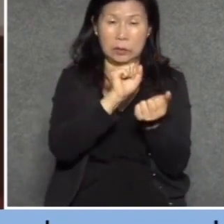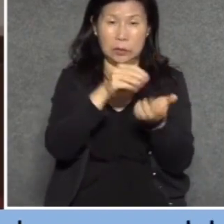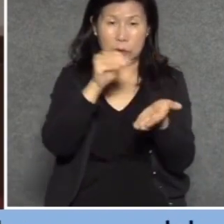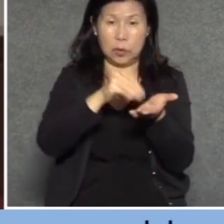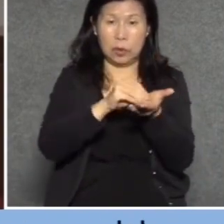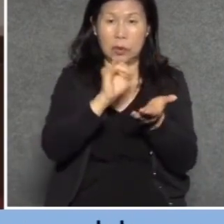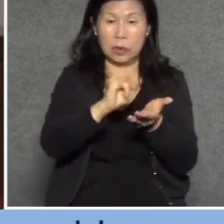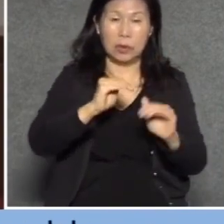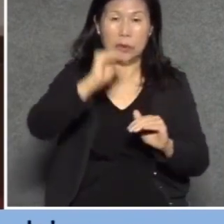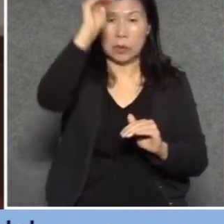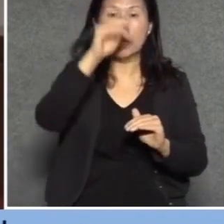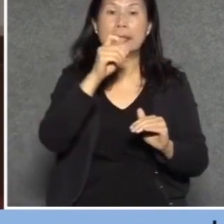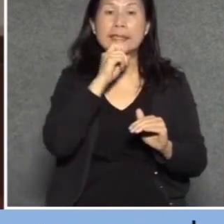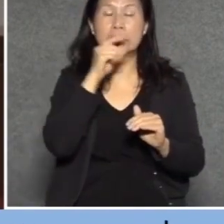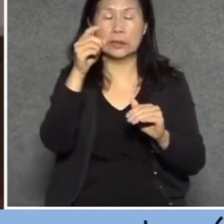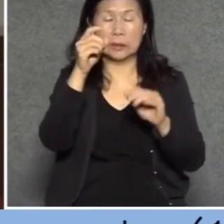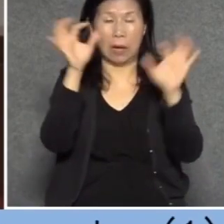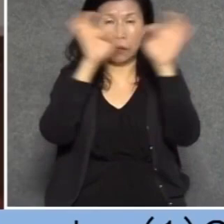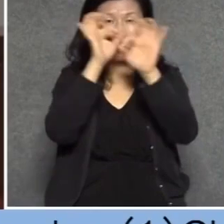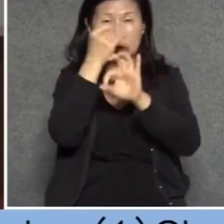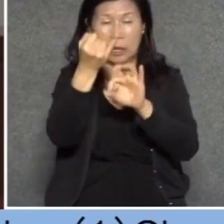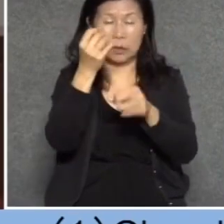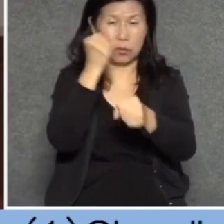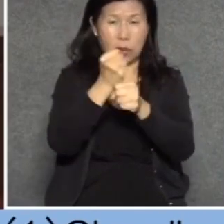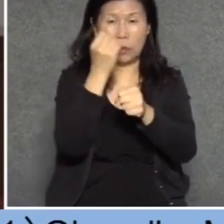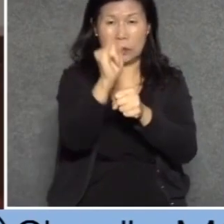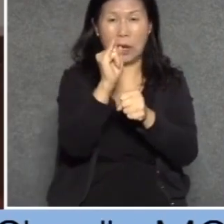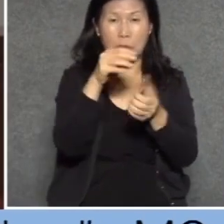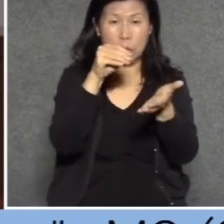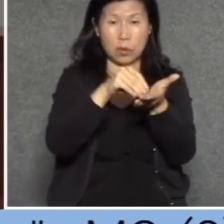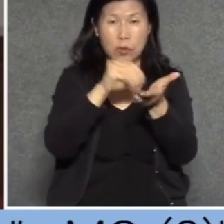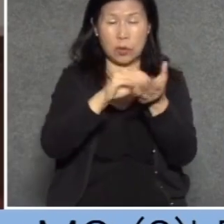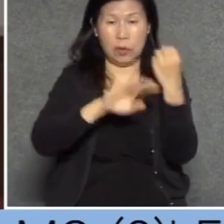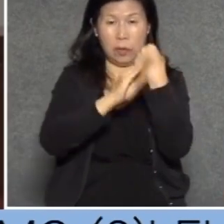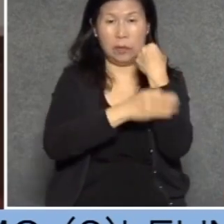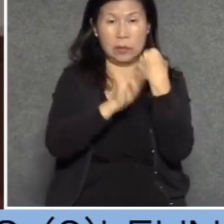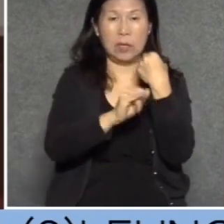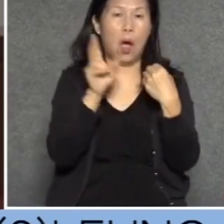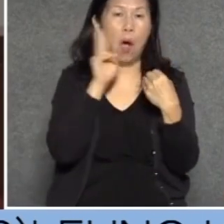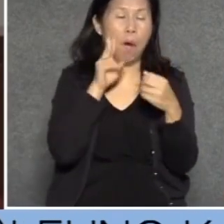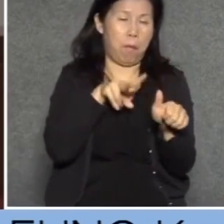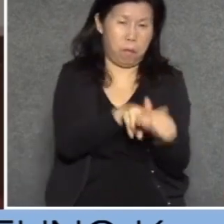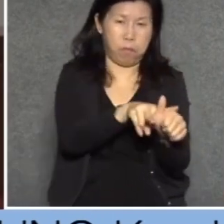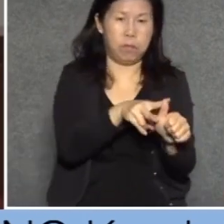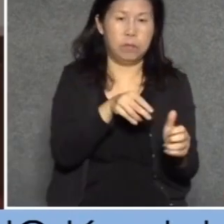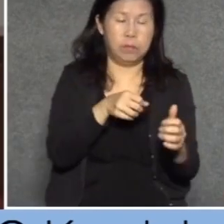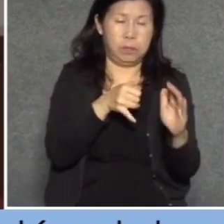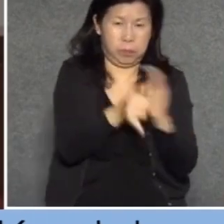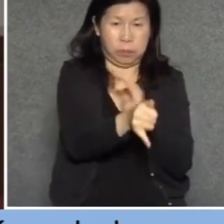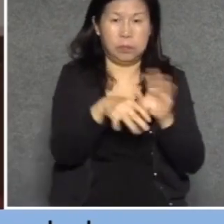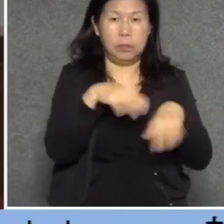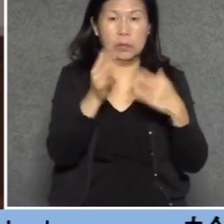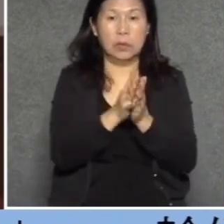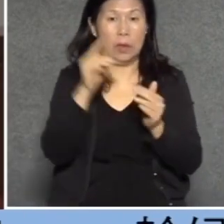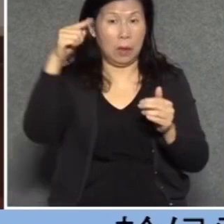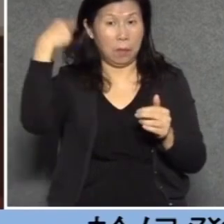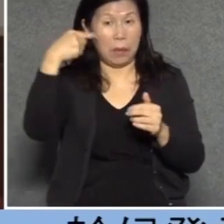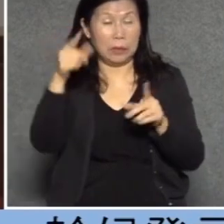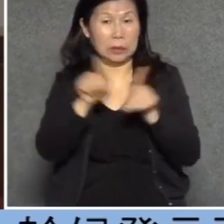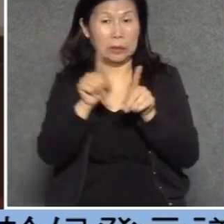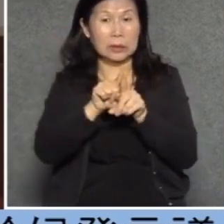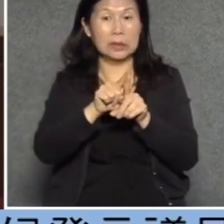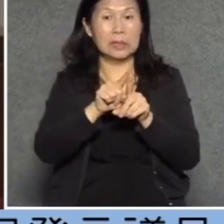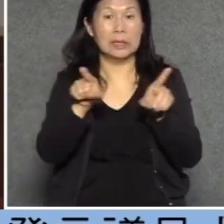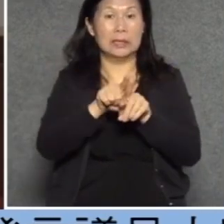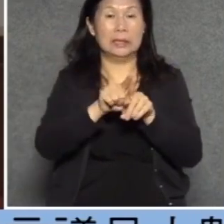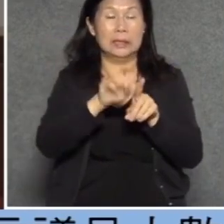喂，你一定有啲錯誤定罪嘅，啱唔啱啊？係嘛？我哋一般叫做冤獄啦，即係錯誤定罪。其實最近美國都發現啦，聯邦調查